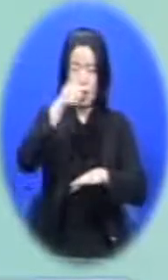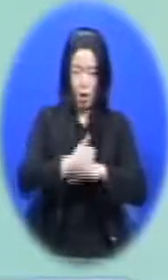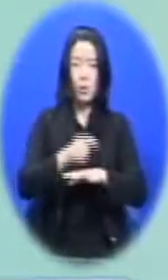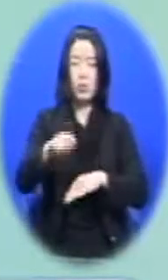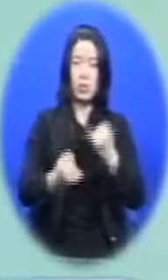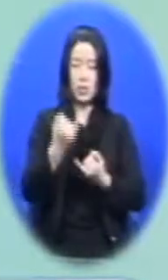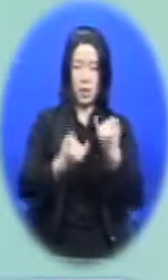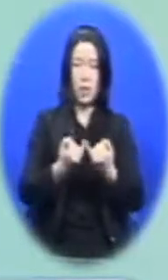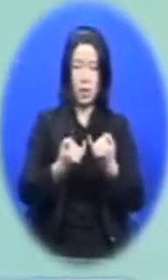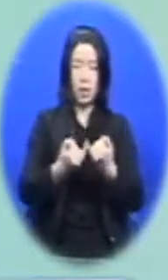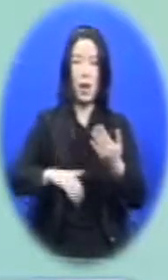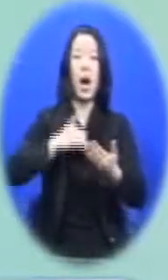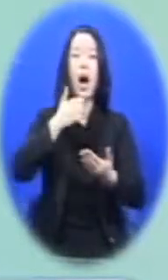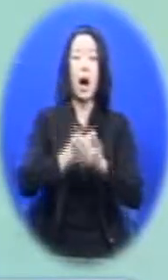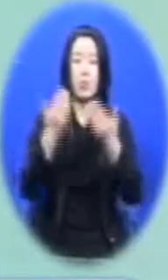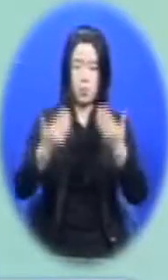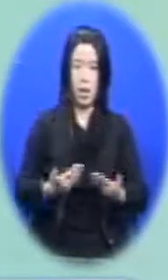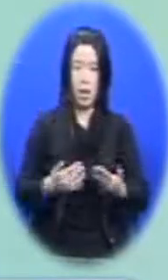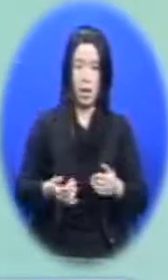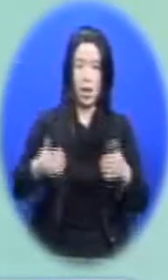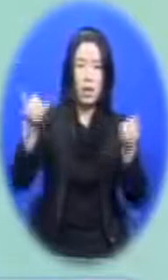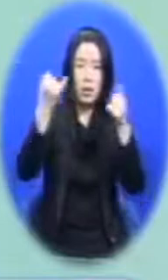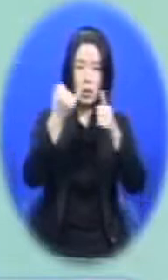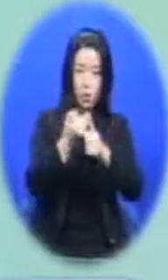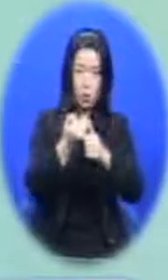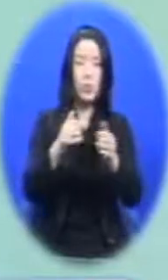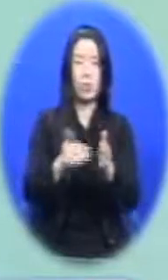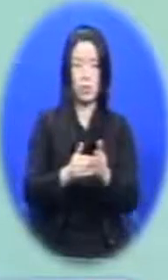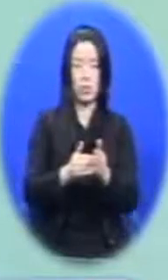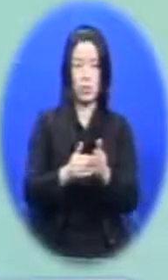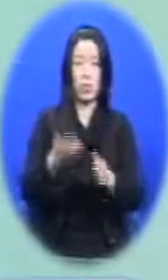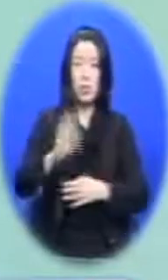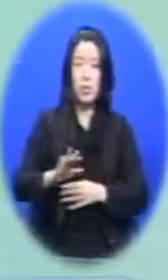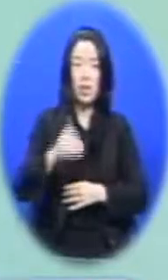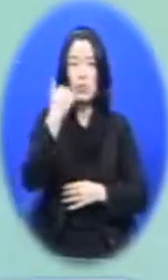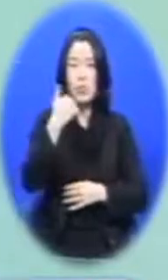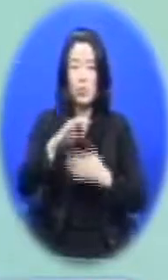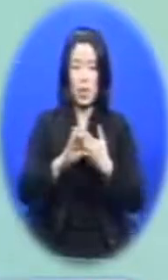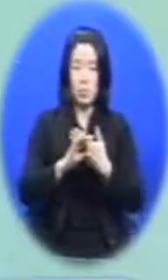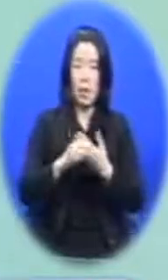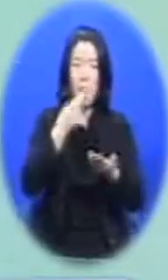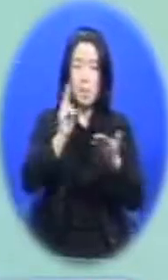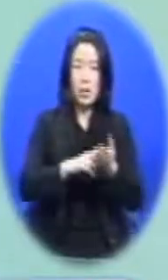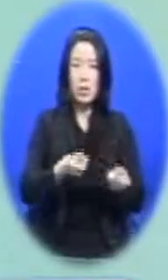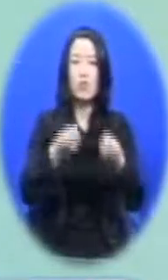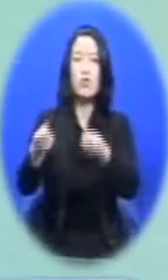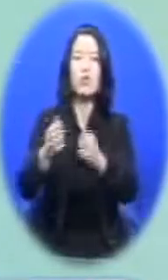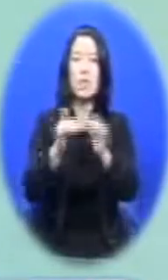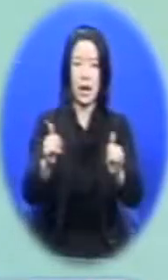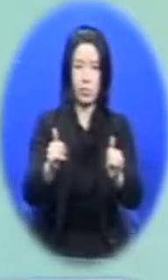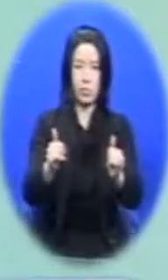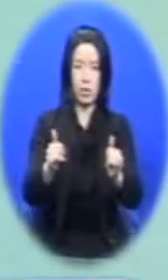자매가 감동을 받아서 결혼을 하게 됐는데 편지를 전달해 준 사람하고 결혼을